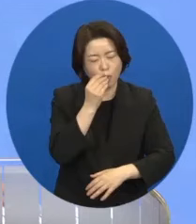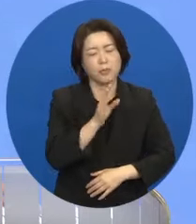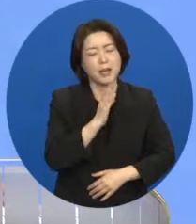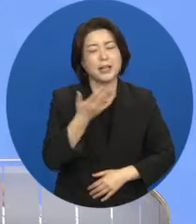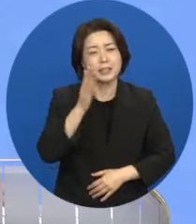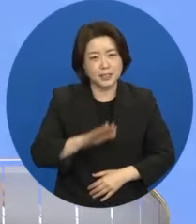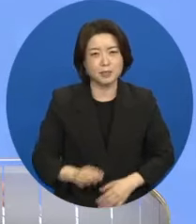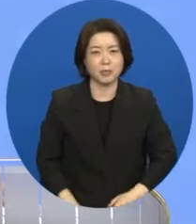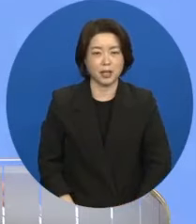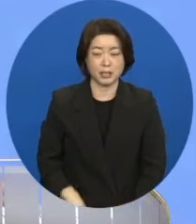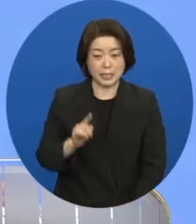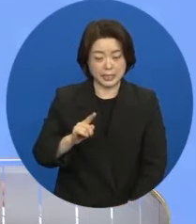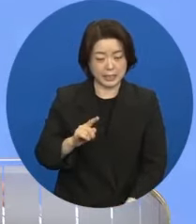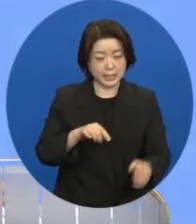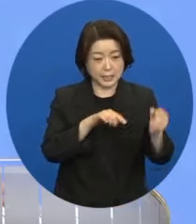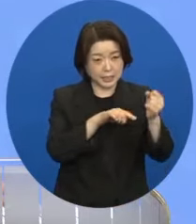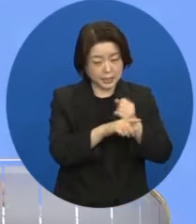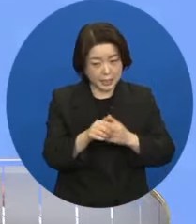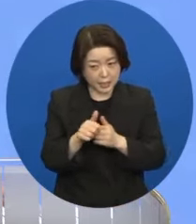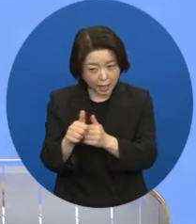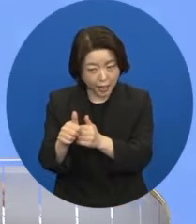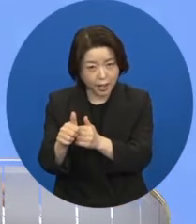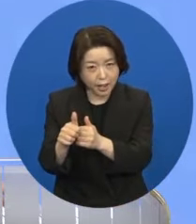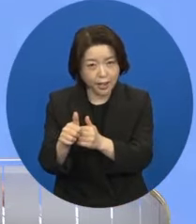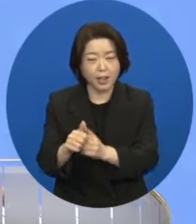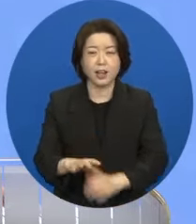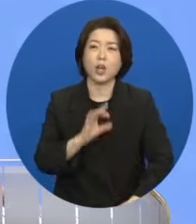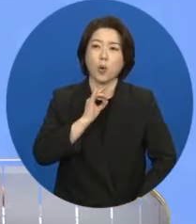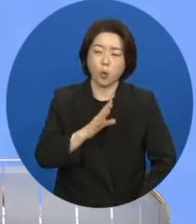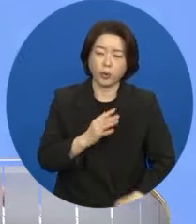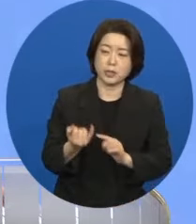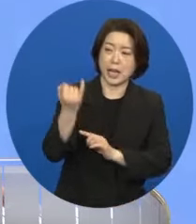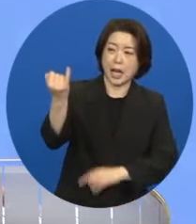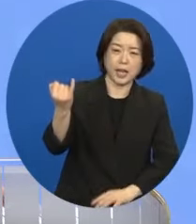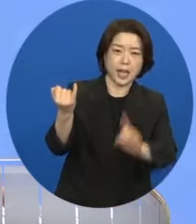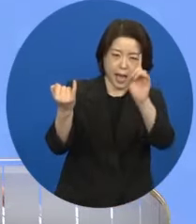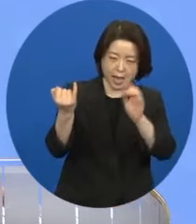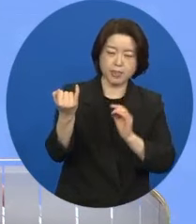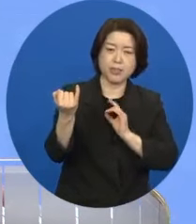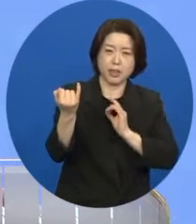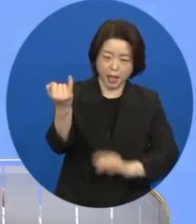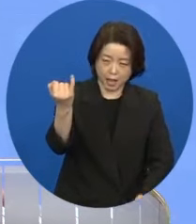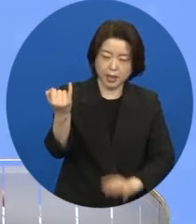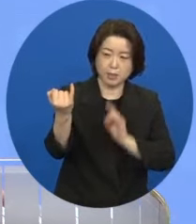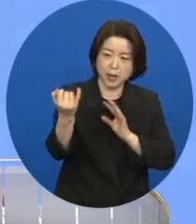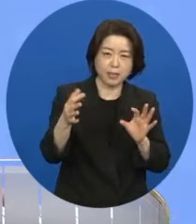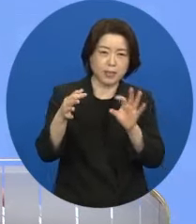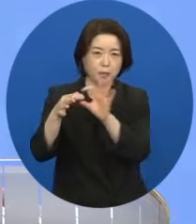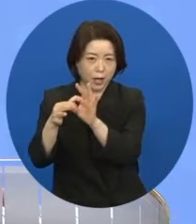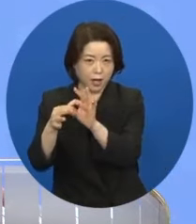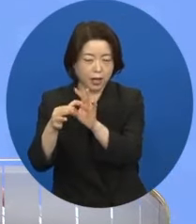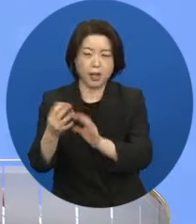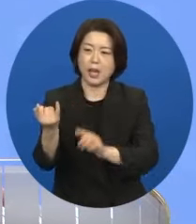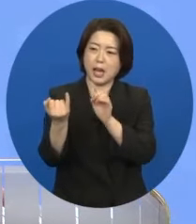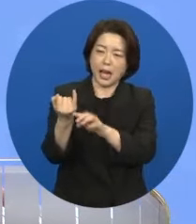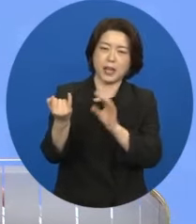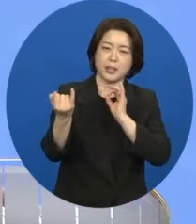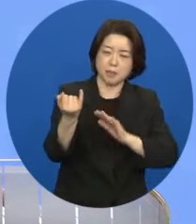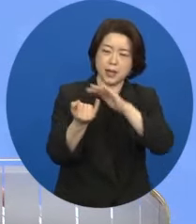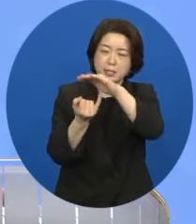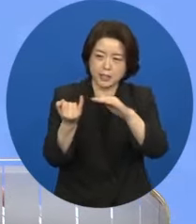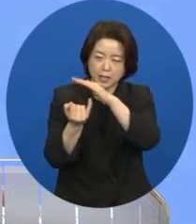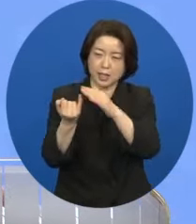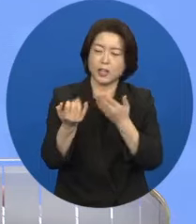정의에 의하면 오직 아내에게만 한 아내에게만 속하여 아내만을 사랑하고